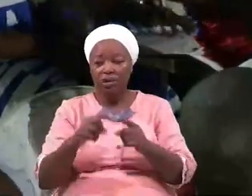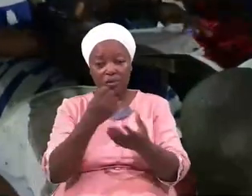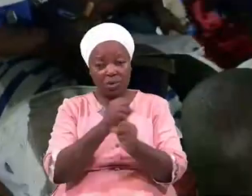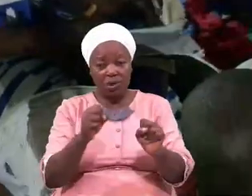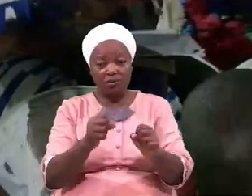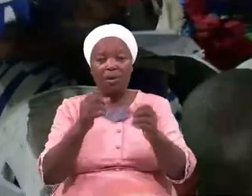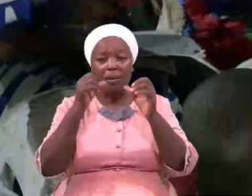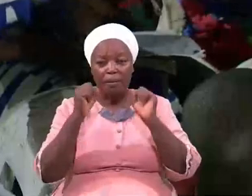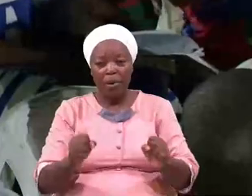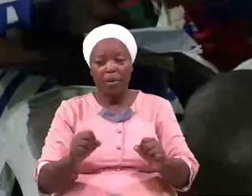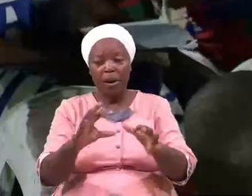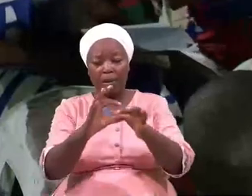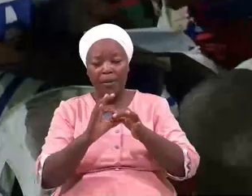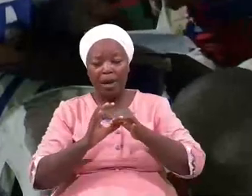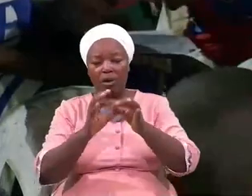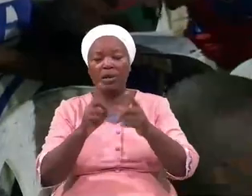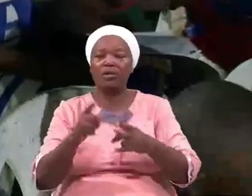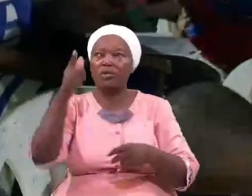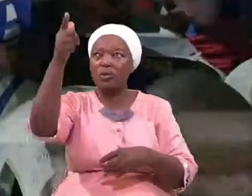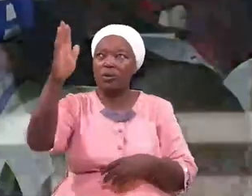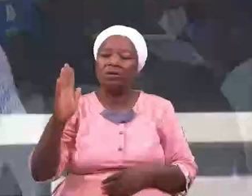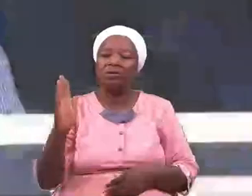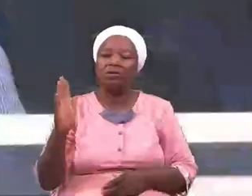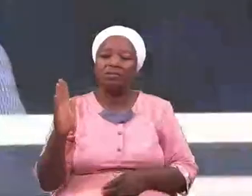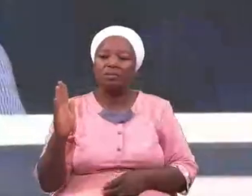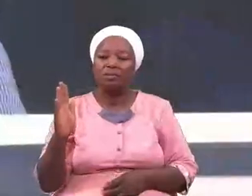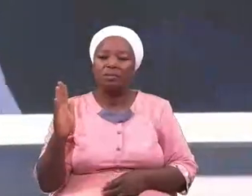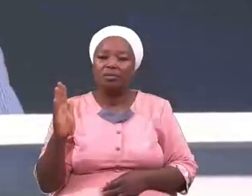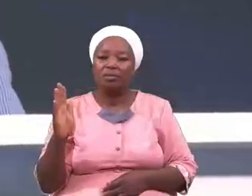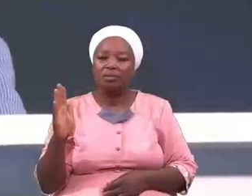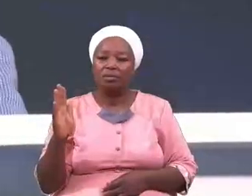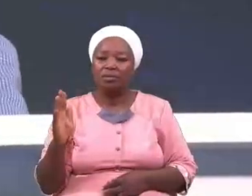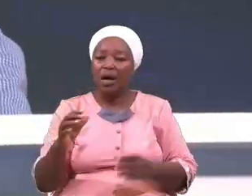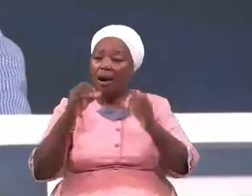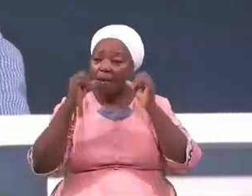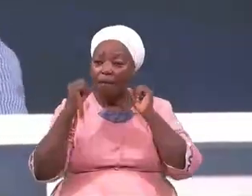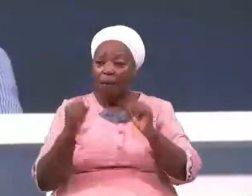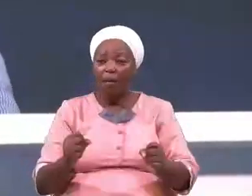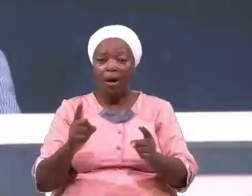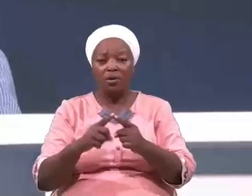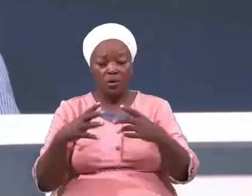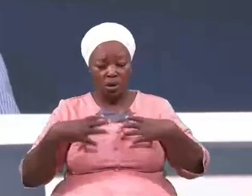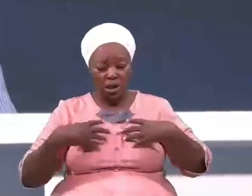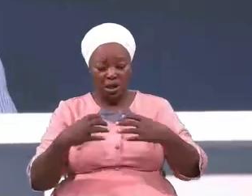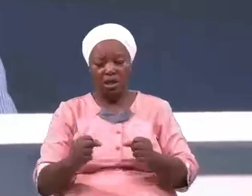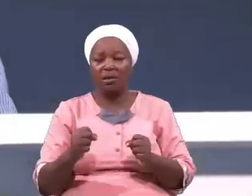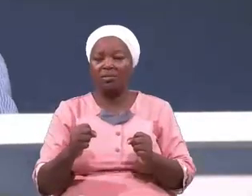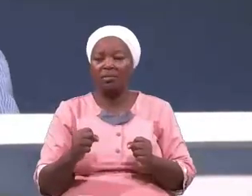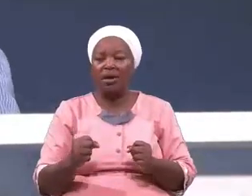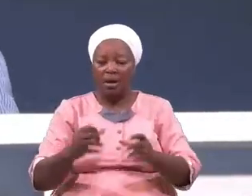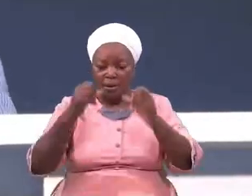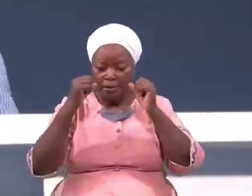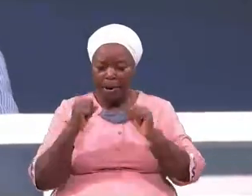La force pour sauver, la puissance est à Dieu. La force est à Dieu. La force pour